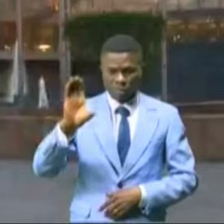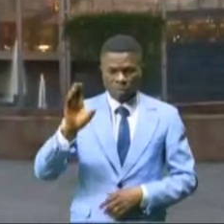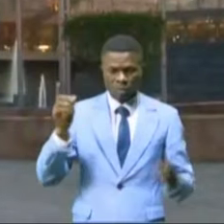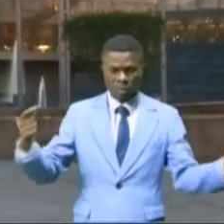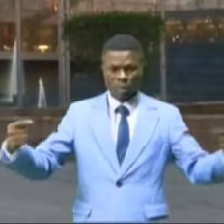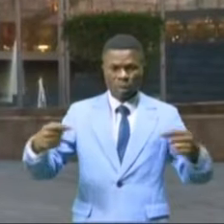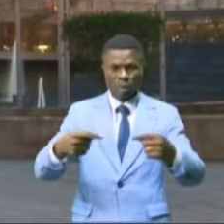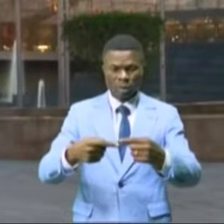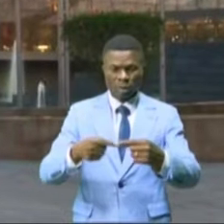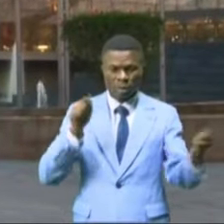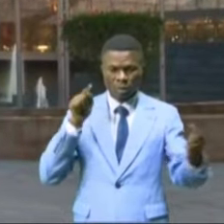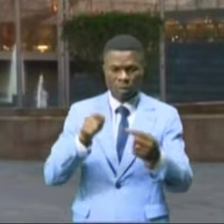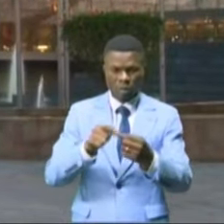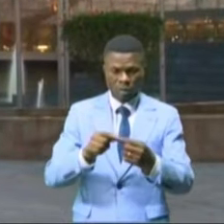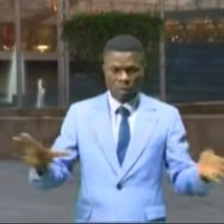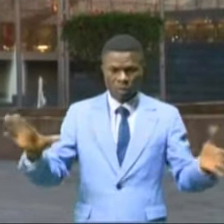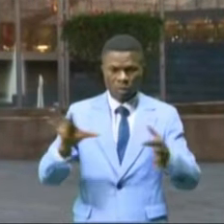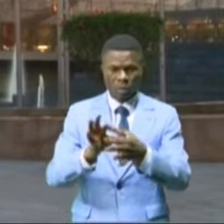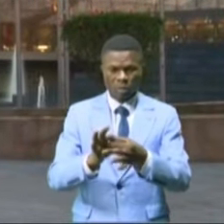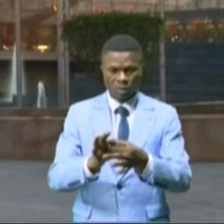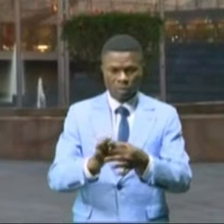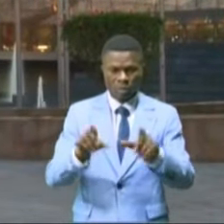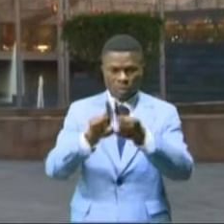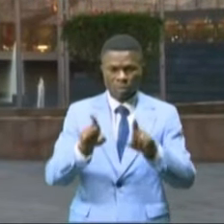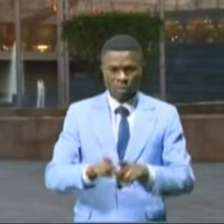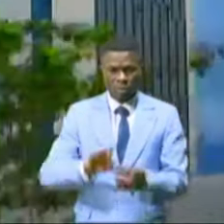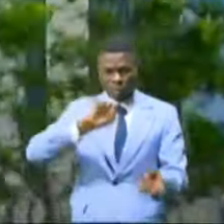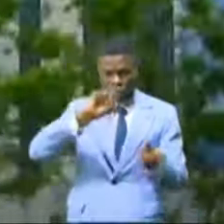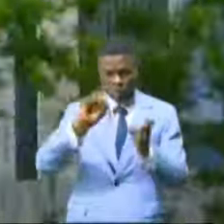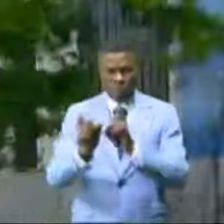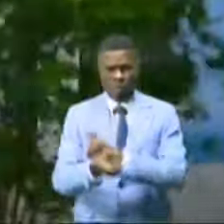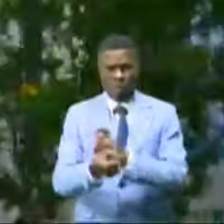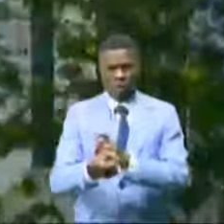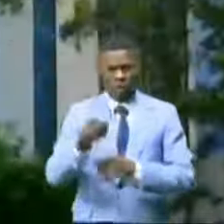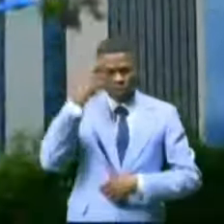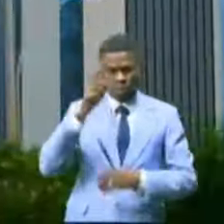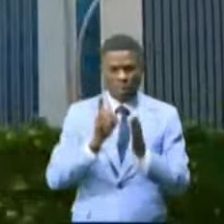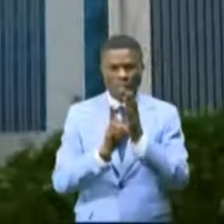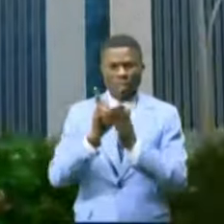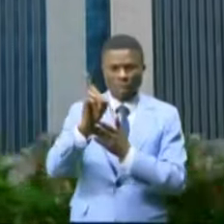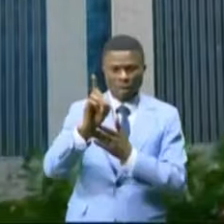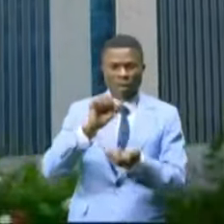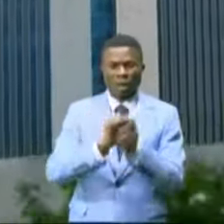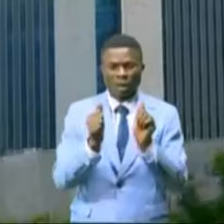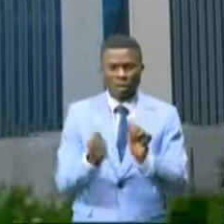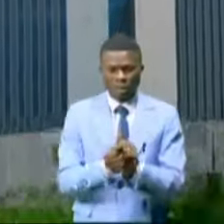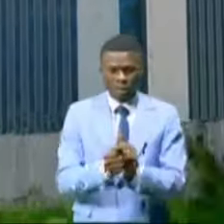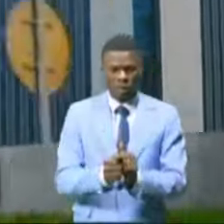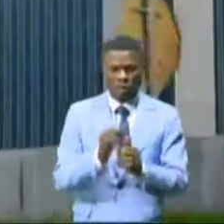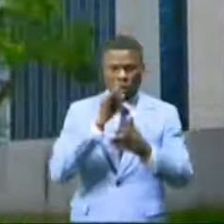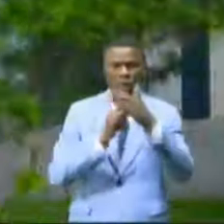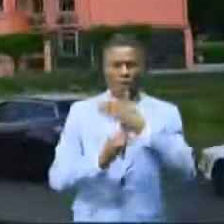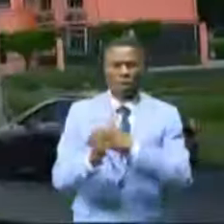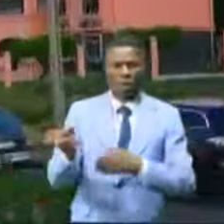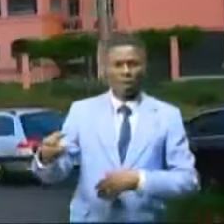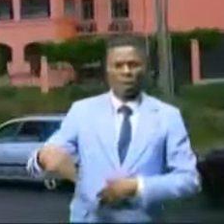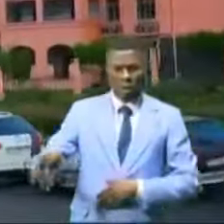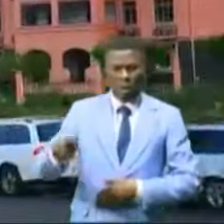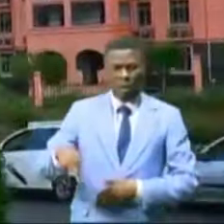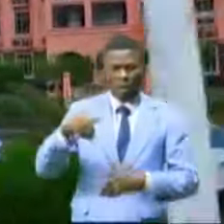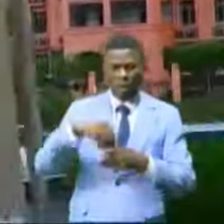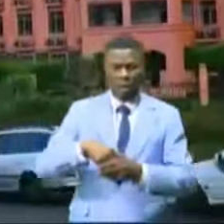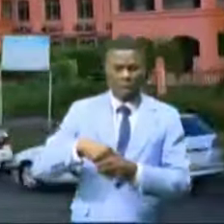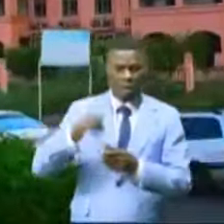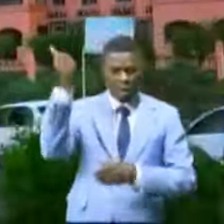chemin » vers la consolidation et la réforme pour relever le défi de l'intégration régionale en